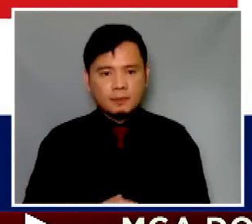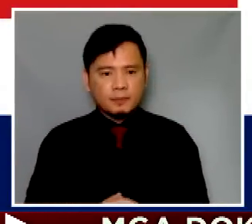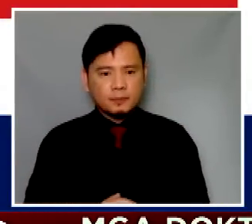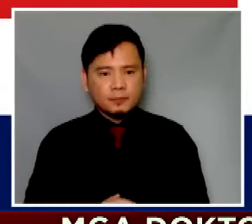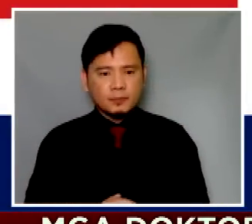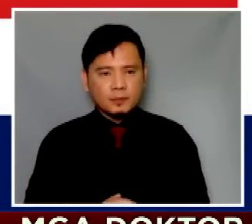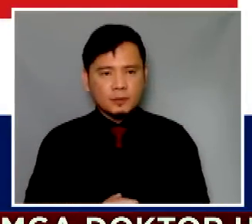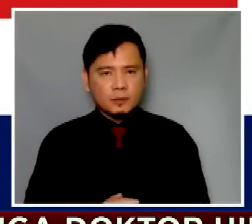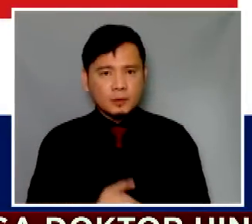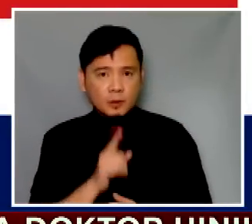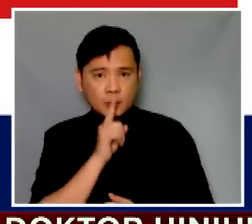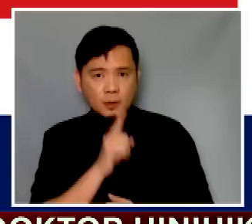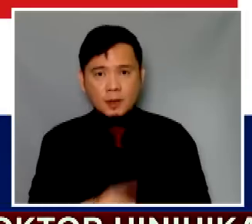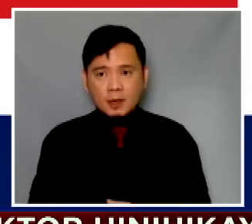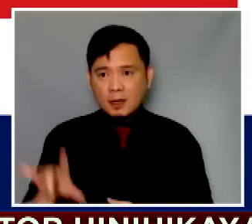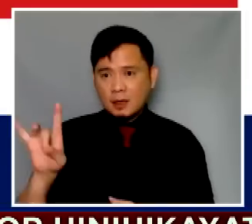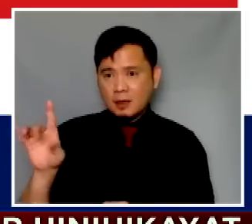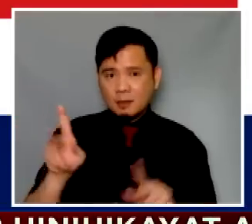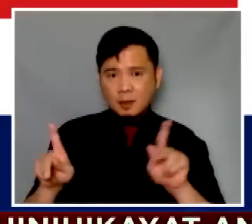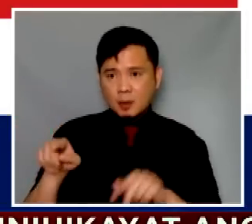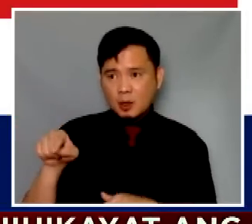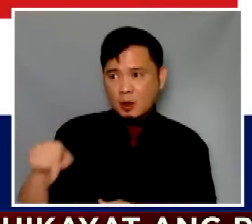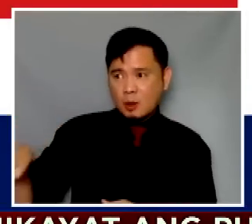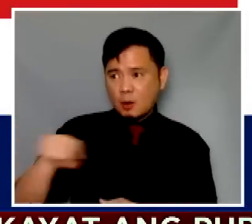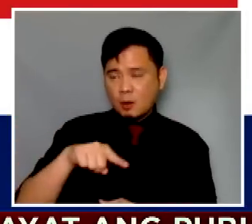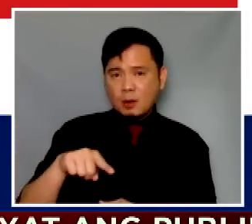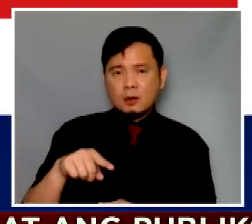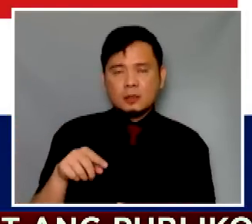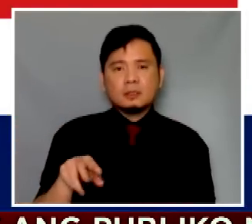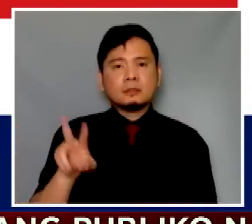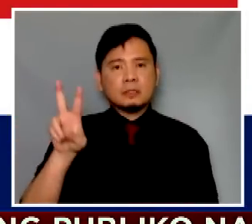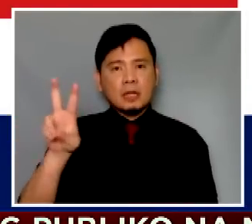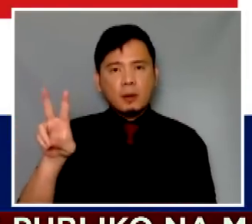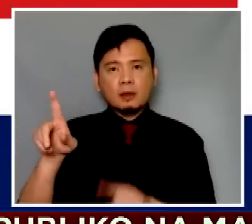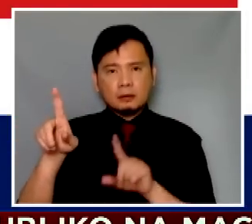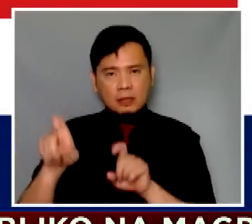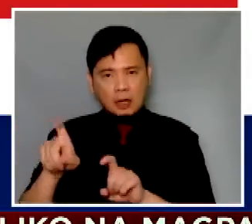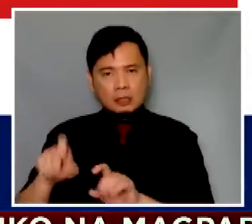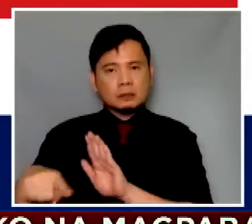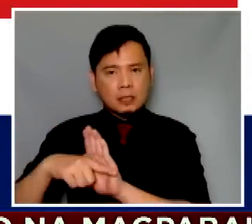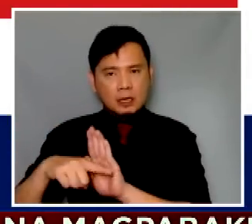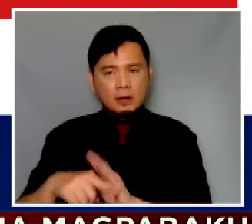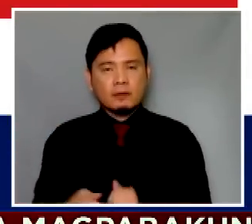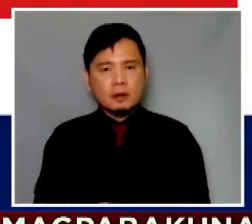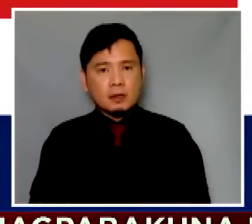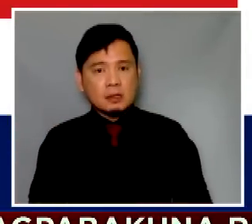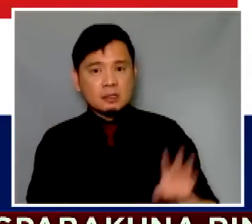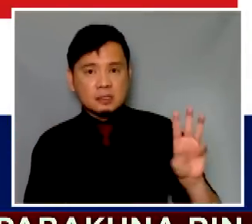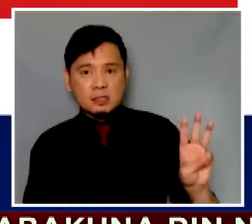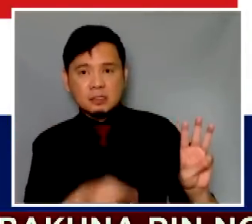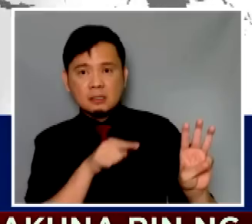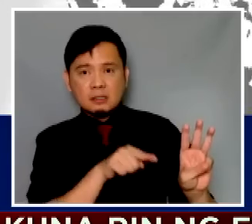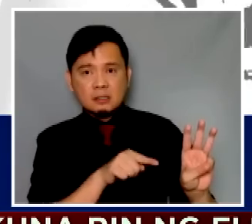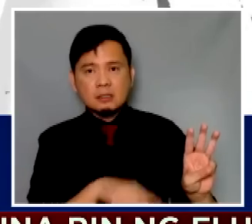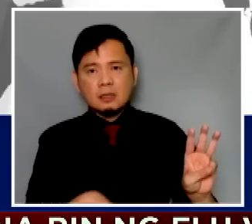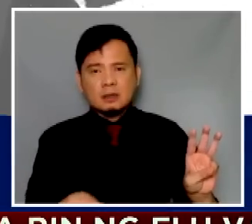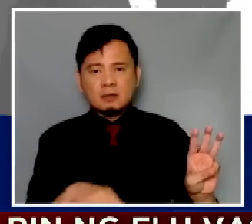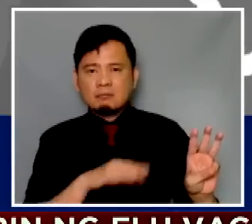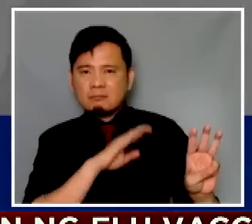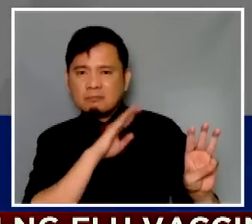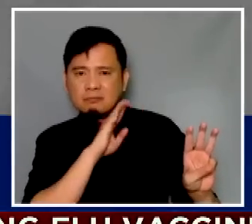dito mga 8 ito, 2 dito ay na-test negative. Ang the rest, yung 6 ay asymptomatic